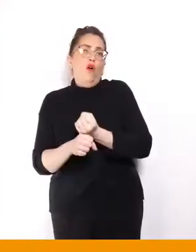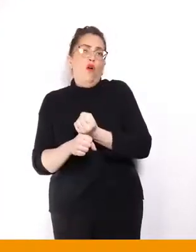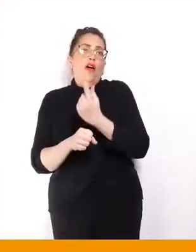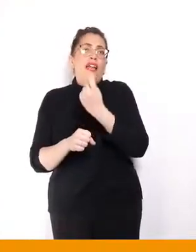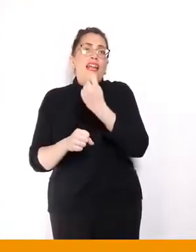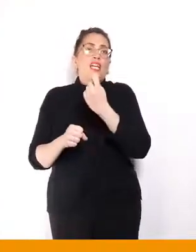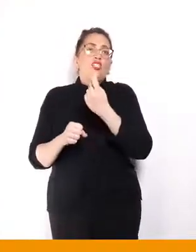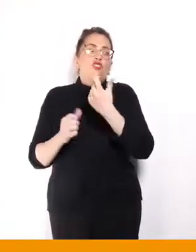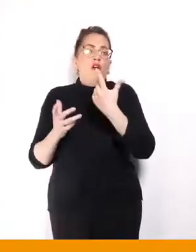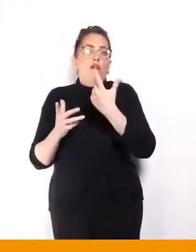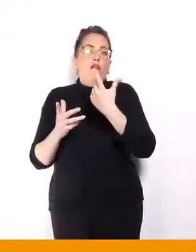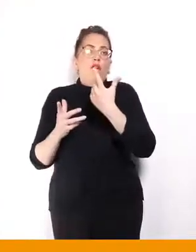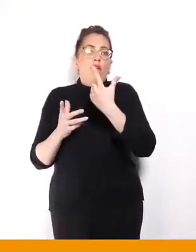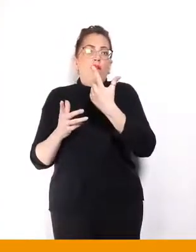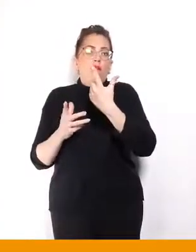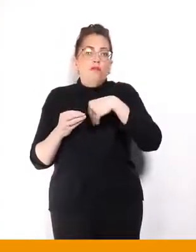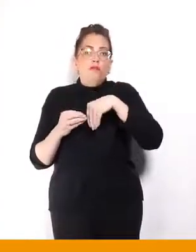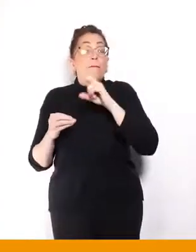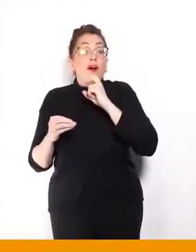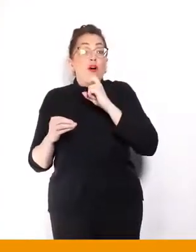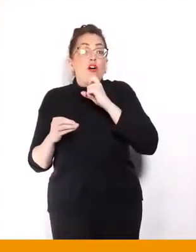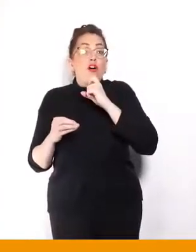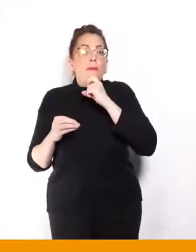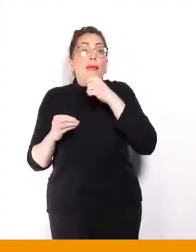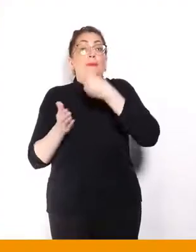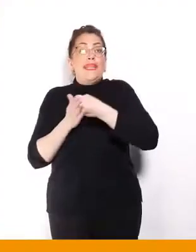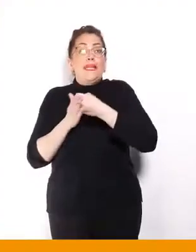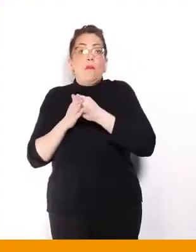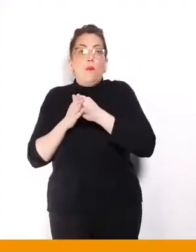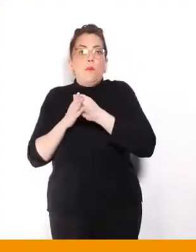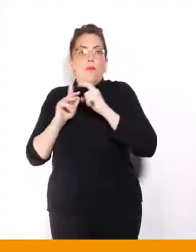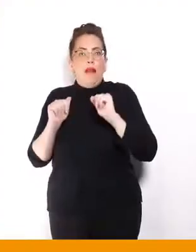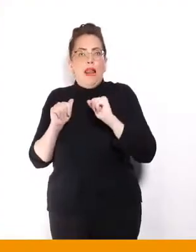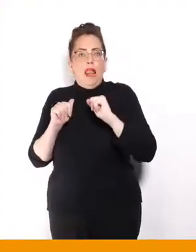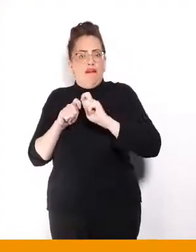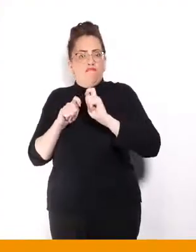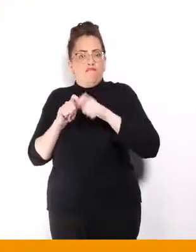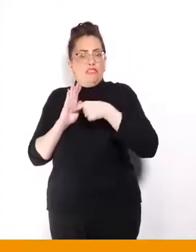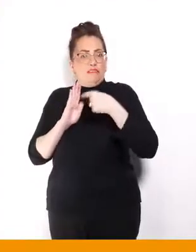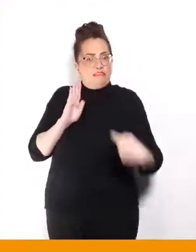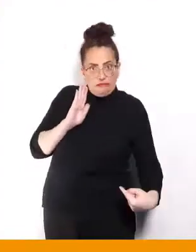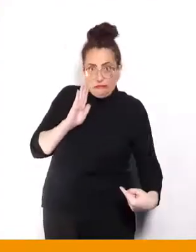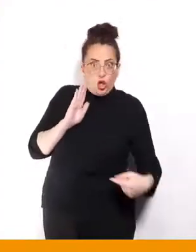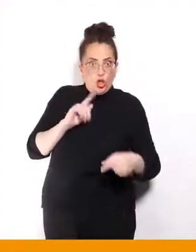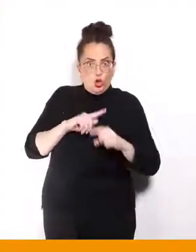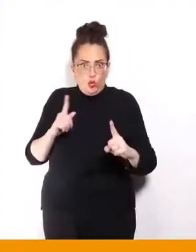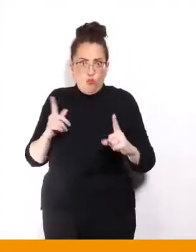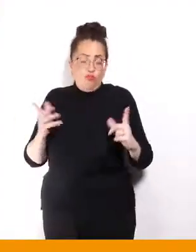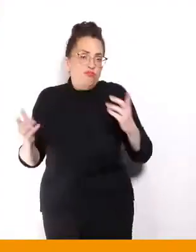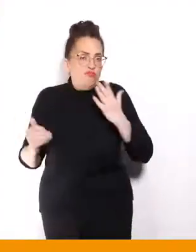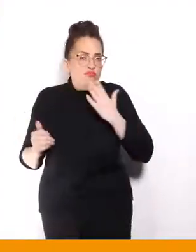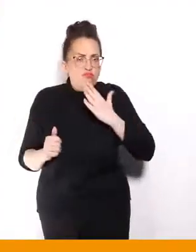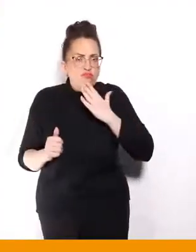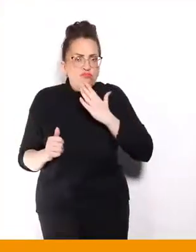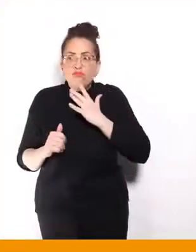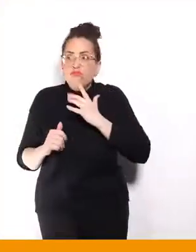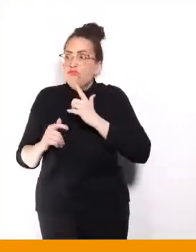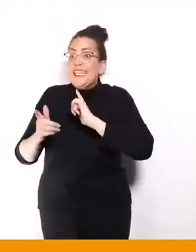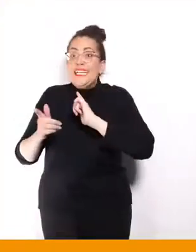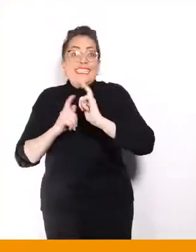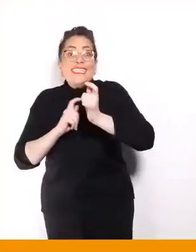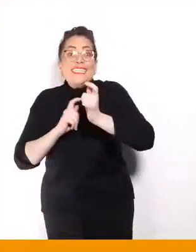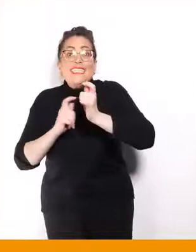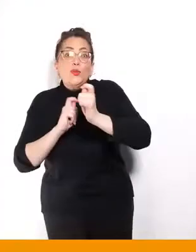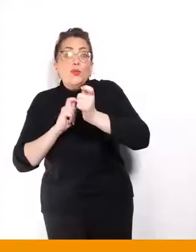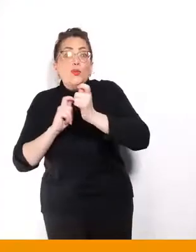Très bien, on travaillera effectivement sur ce sujet-là. Peut-être on est déjà au bout de notre entretien, donc je vous laisse le